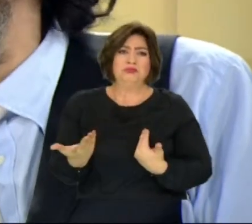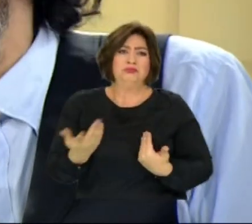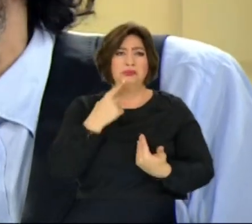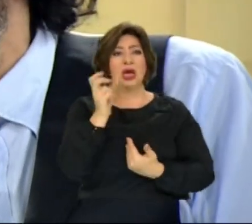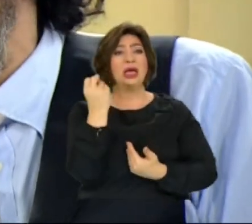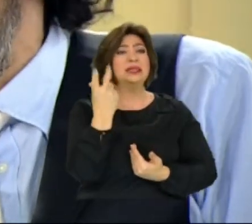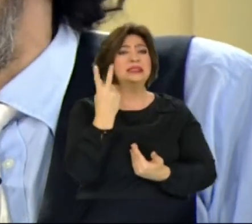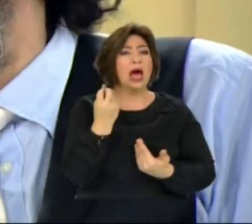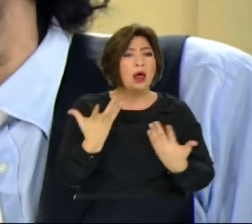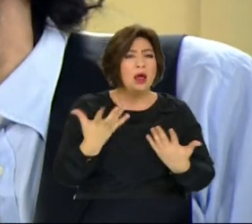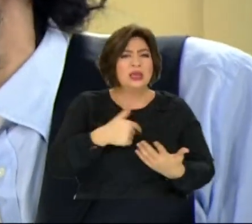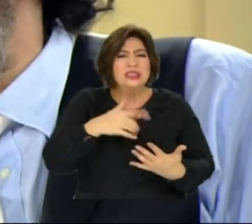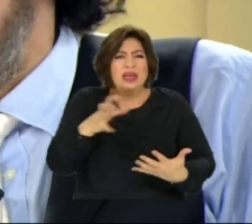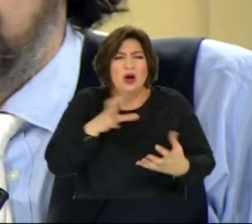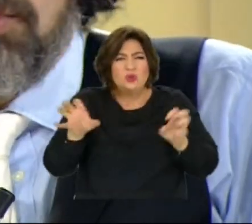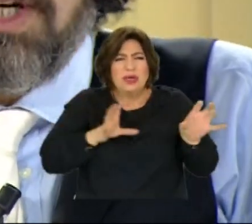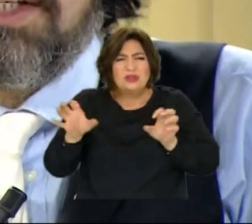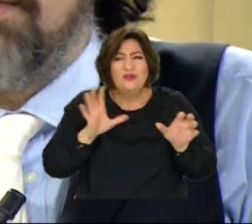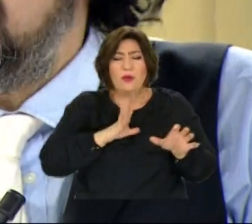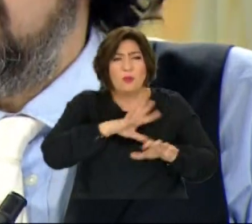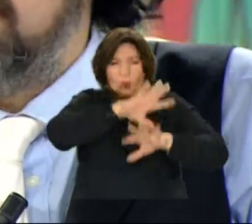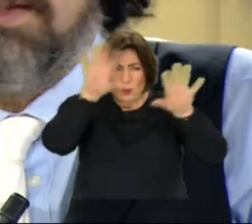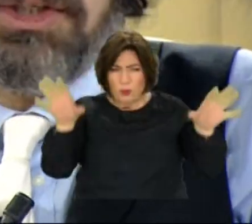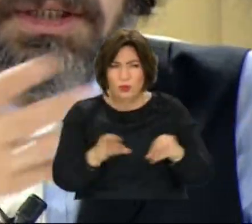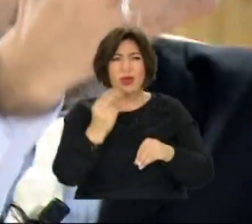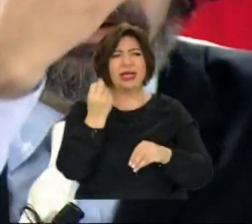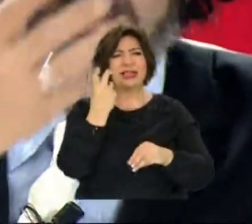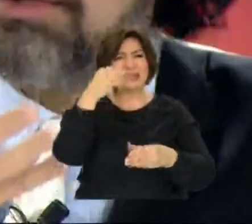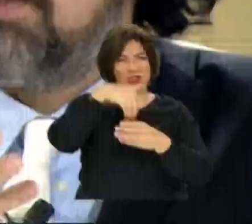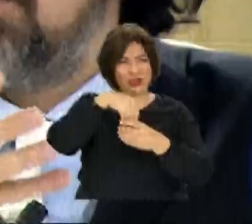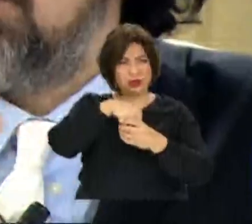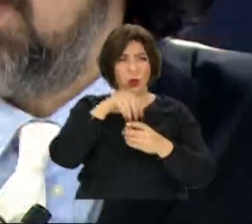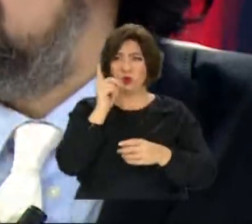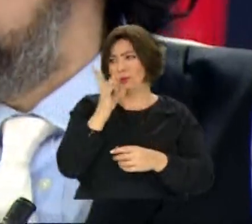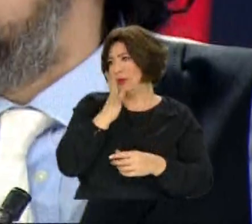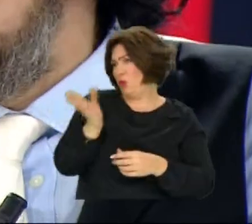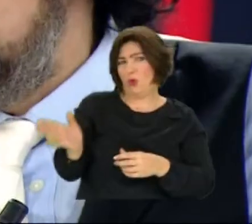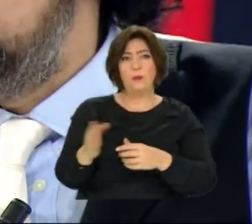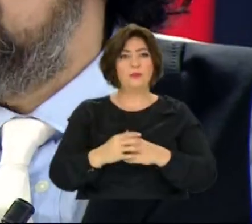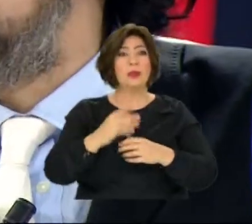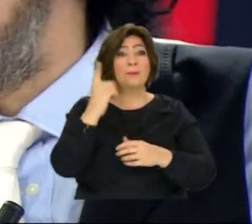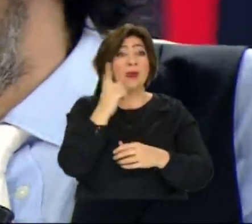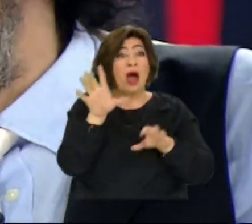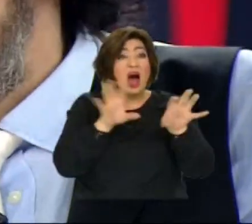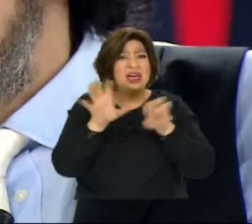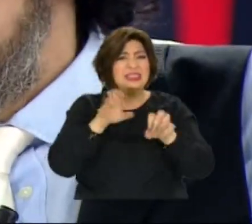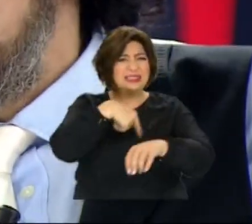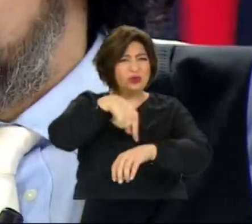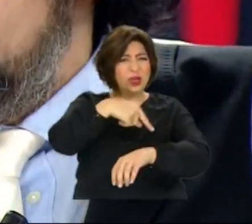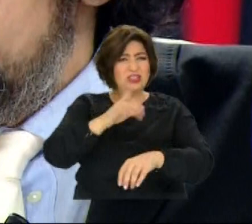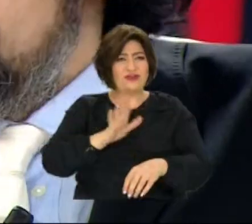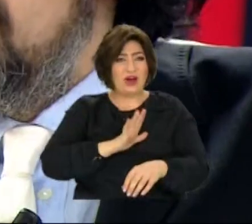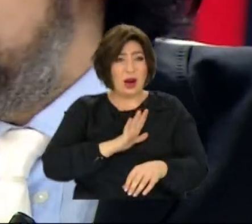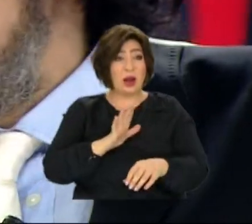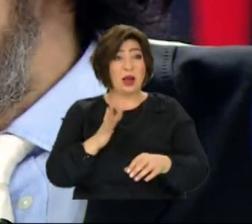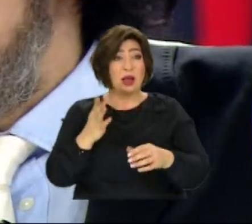kanser hastası, acı çekiyor. Bütün kanser vakalarında işte hocalarım biliyorlar bir acılı bir süreç var.